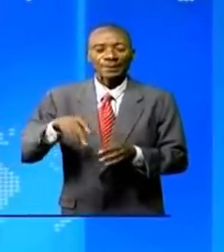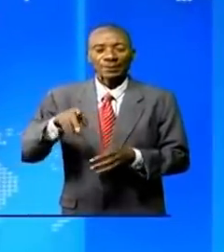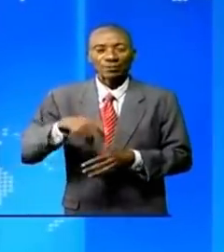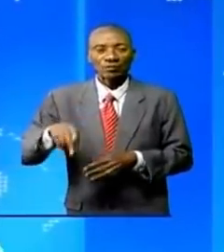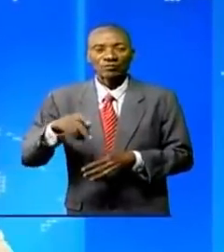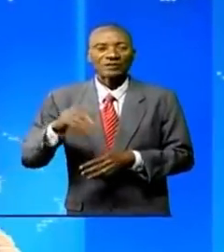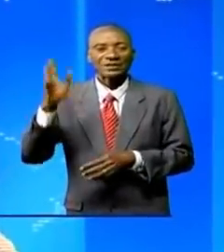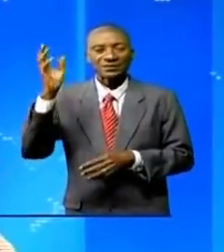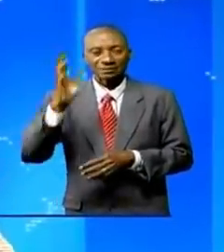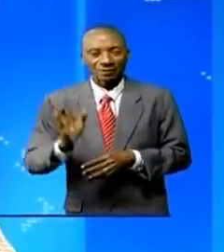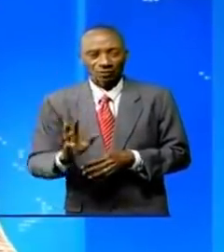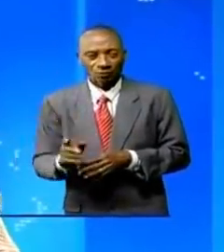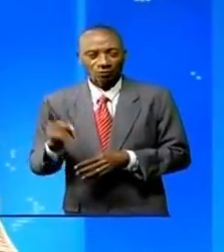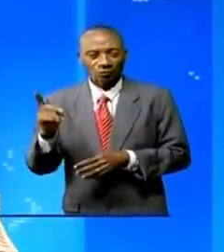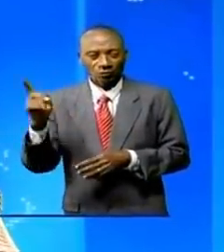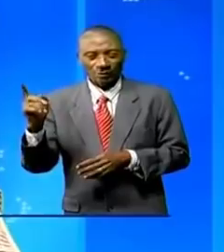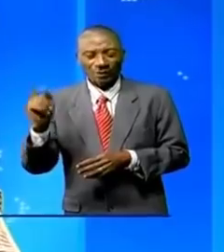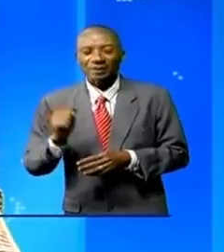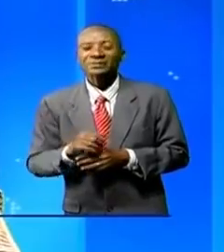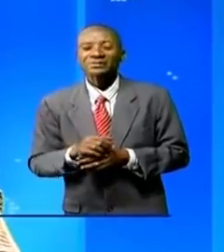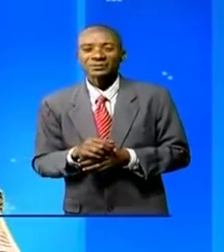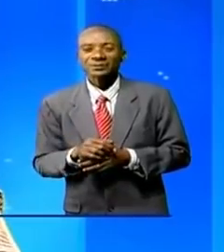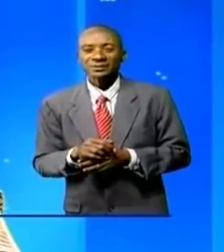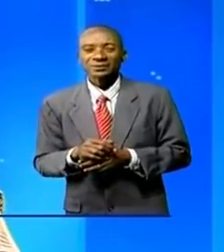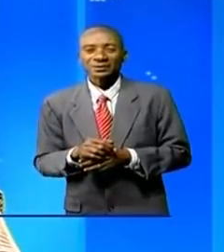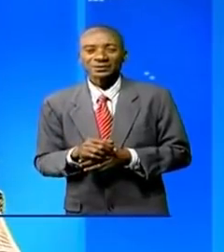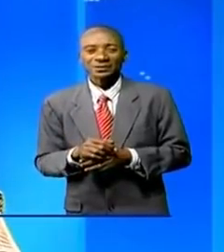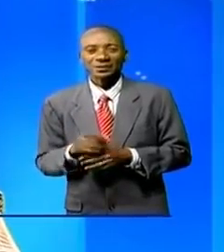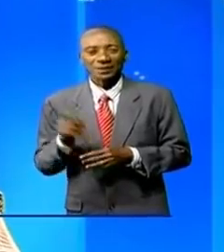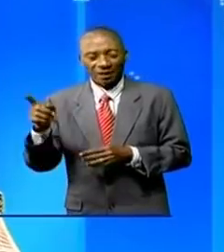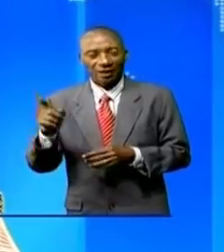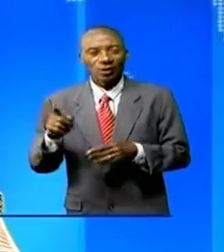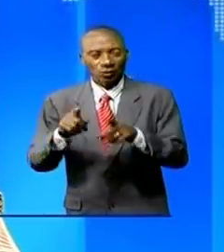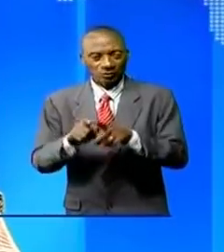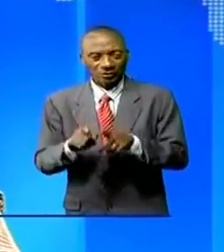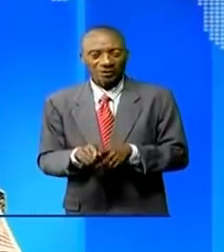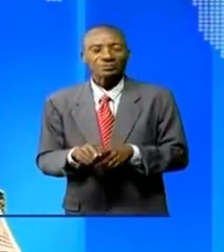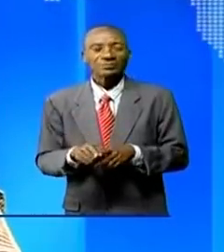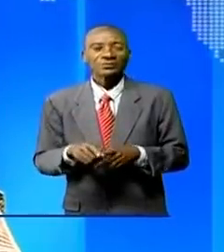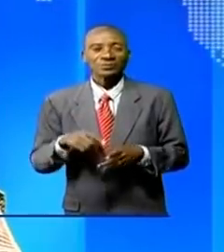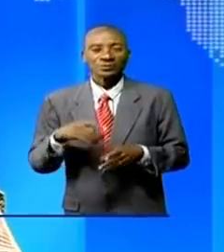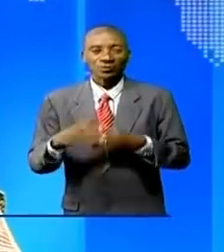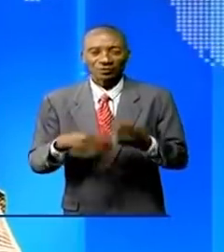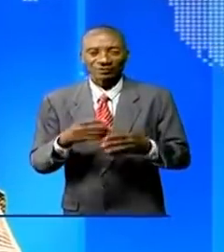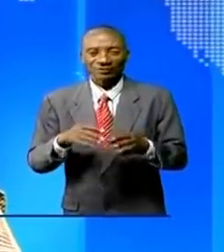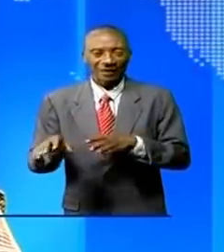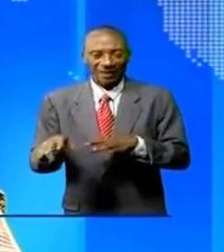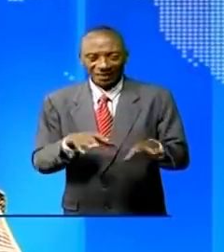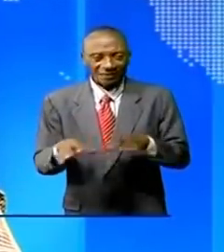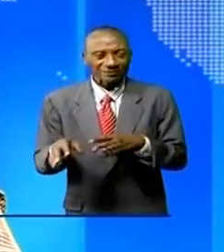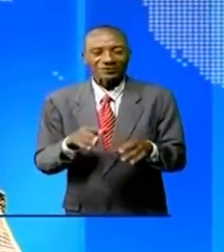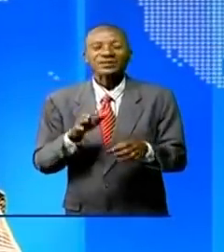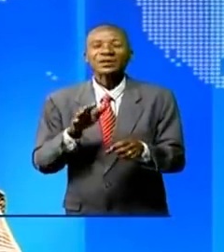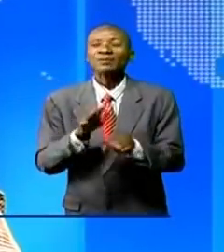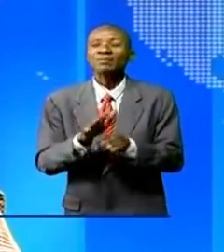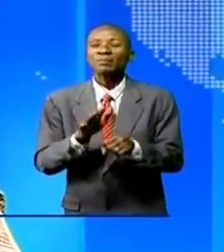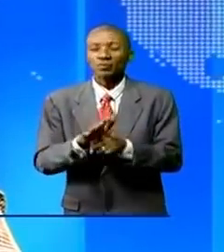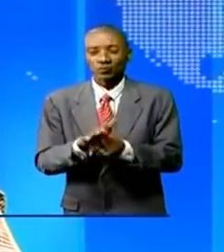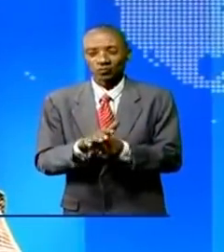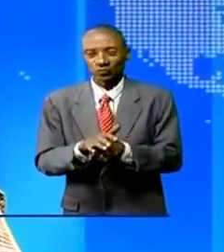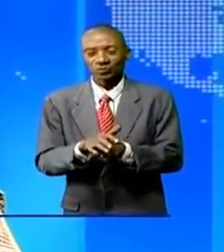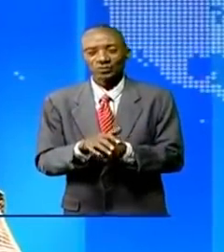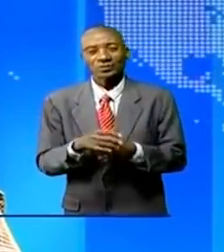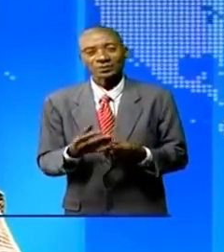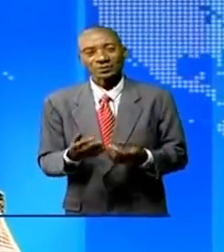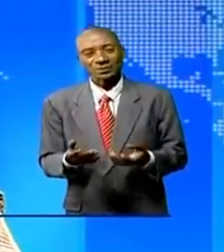activités intenses dans le centre-ville de Tchela. Sur place, Justin Luemba a procédé successivement à la remise d'un transformateur